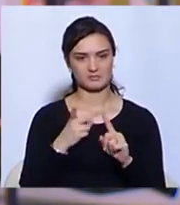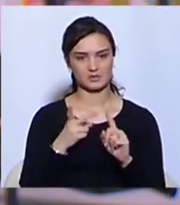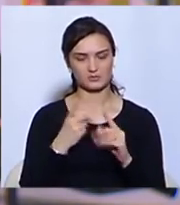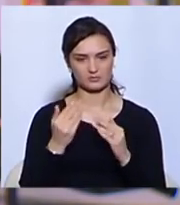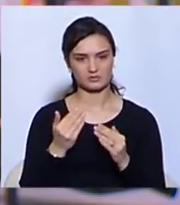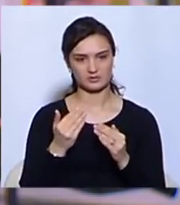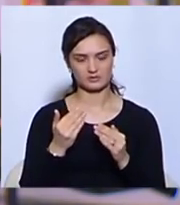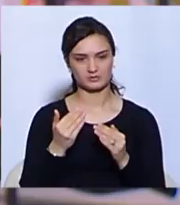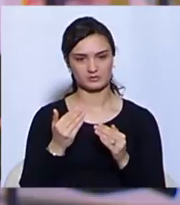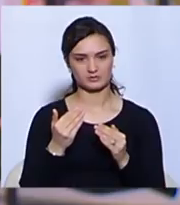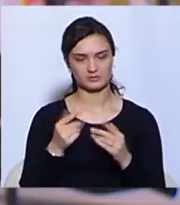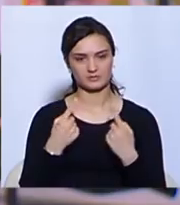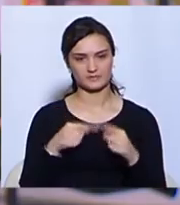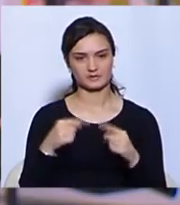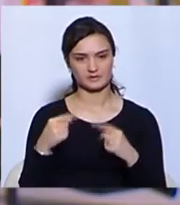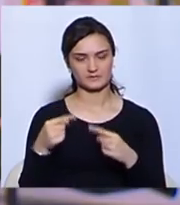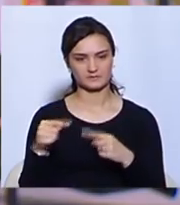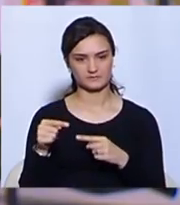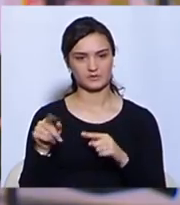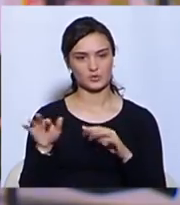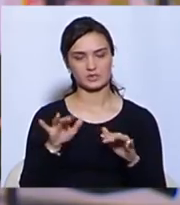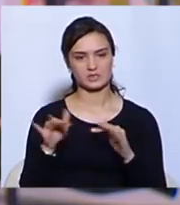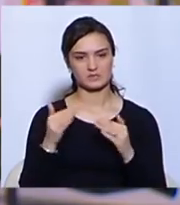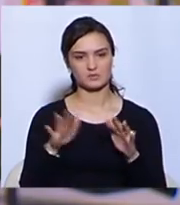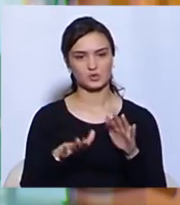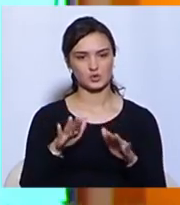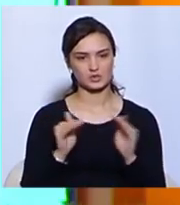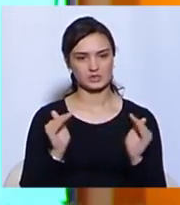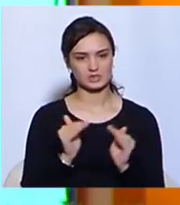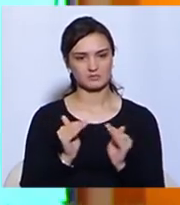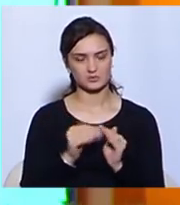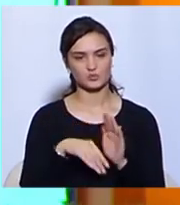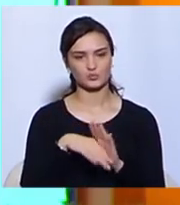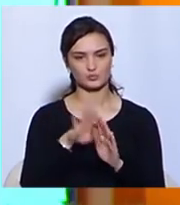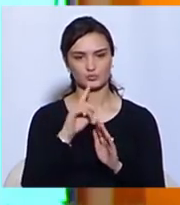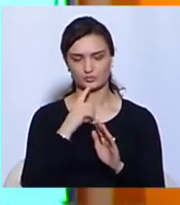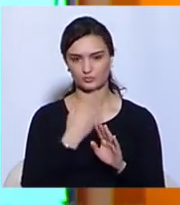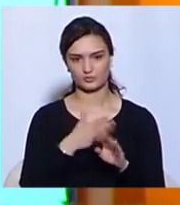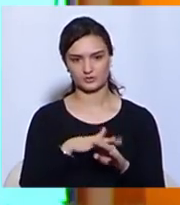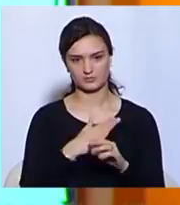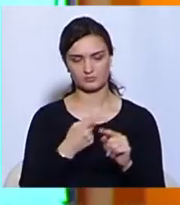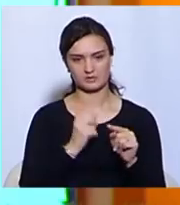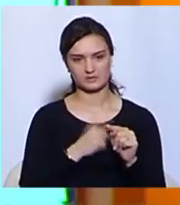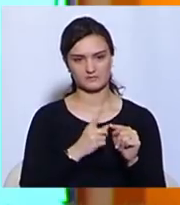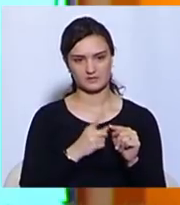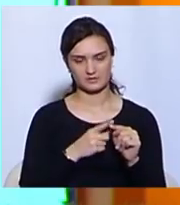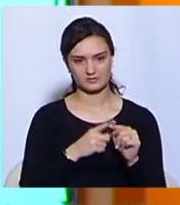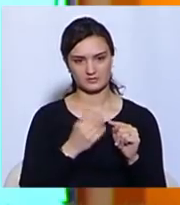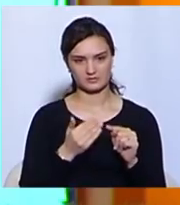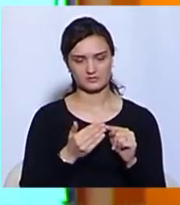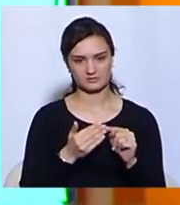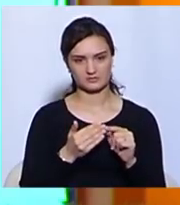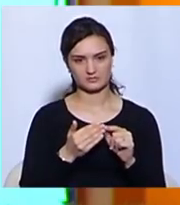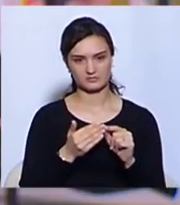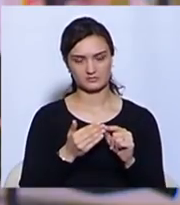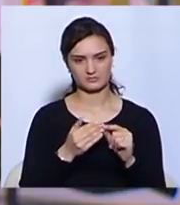მეორე, სხვადასხვა ღონისძიებები წონისკლებისკენ უფრო რთულად გამოსდით, იმიტომ რომ ძვალი, შემაერთებელი